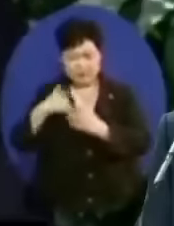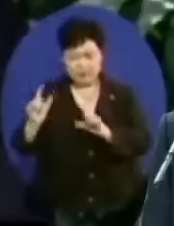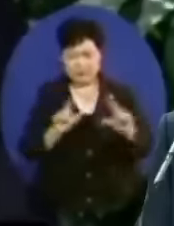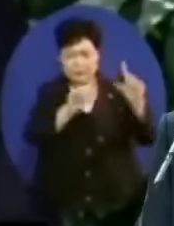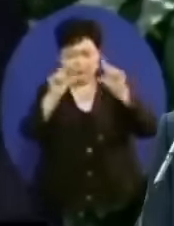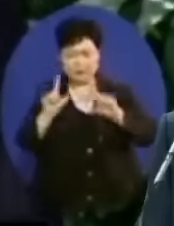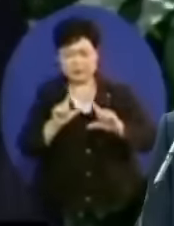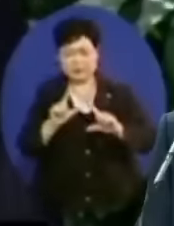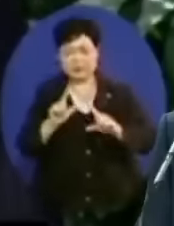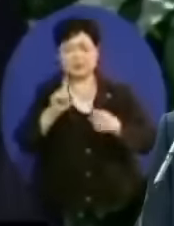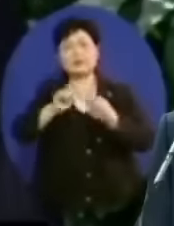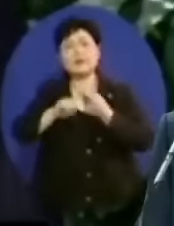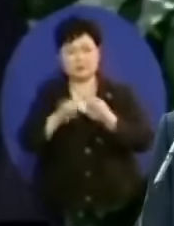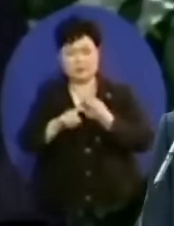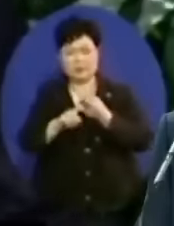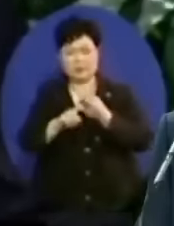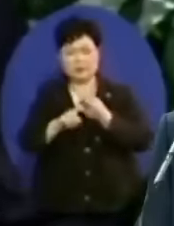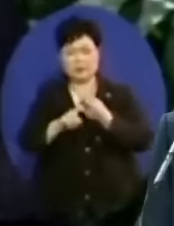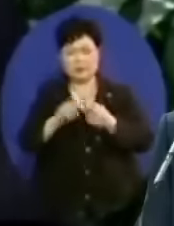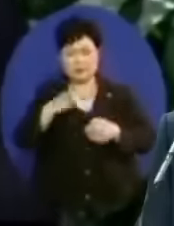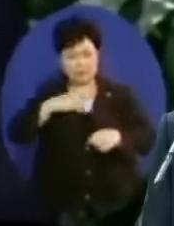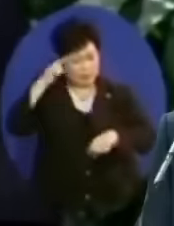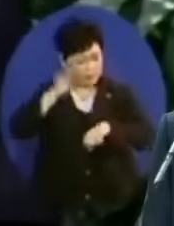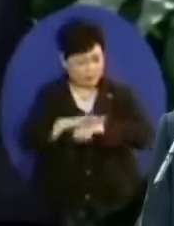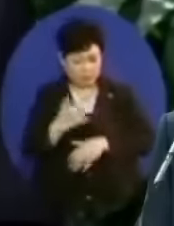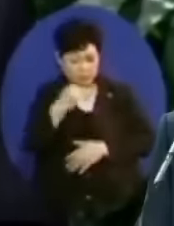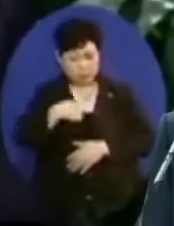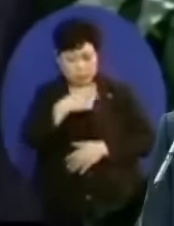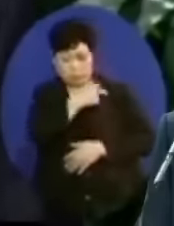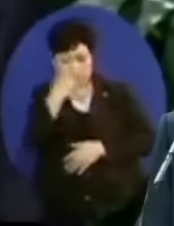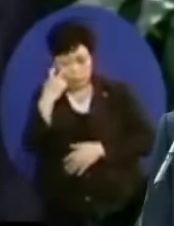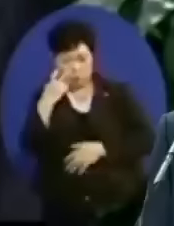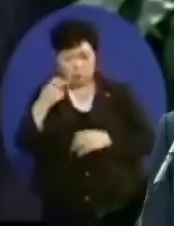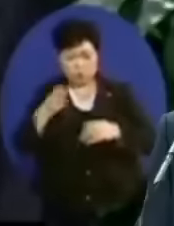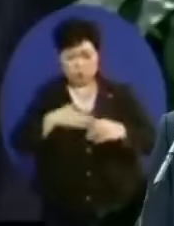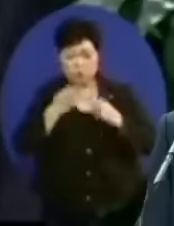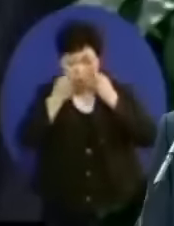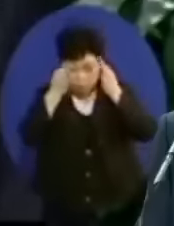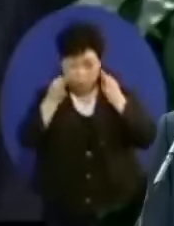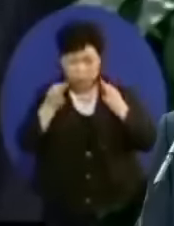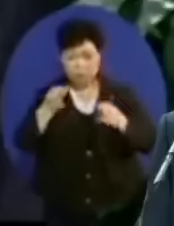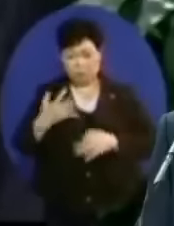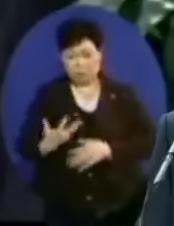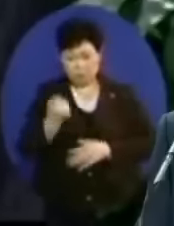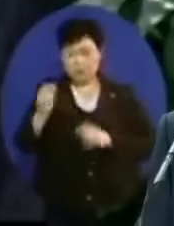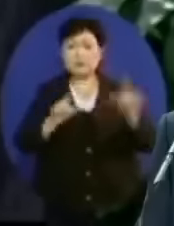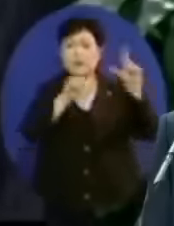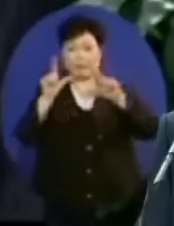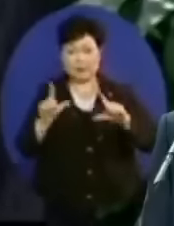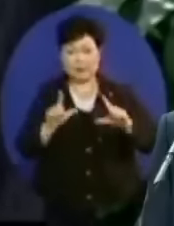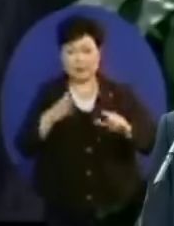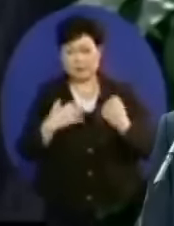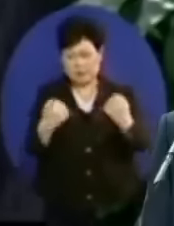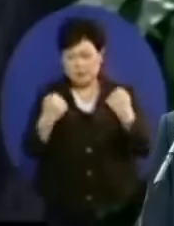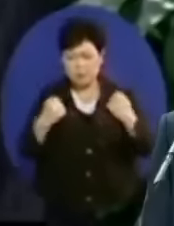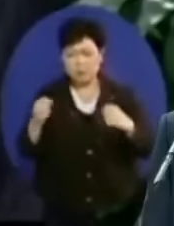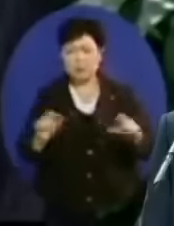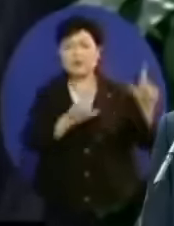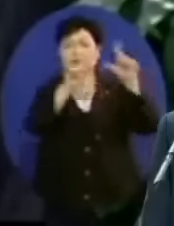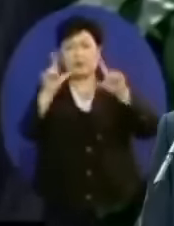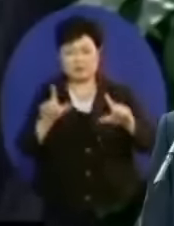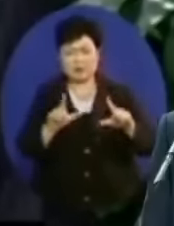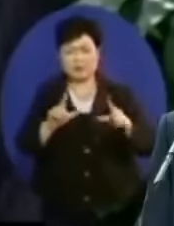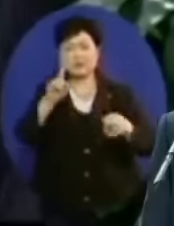것입니다. 내 지혜로 살고 내 총명으로 살고 내 노력으로 살고 내 힘으로 산다.